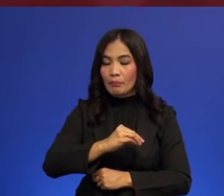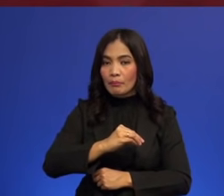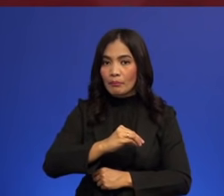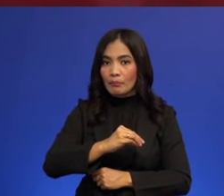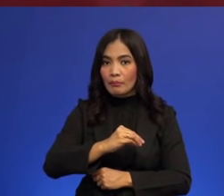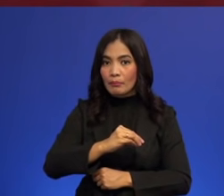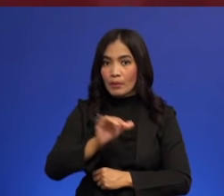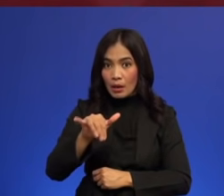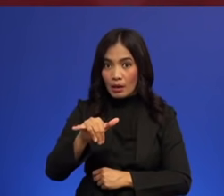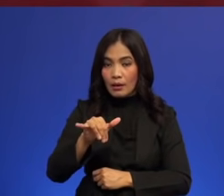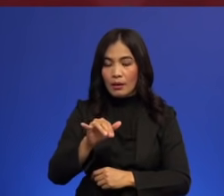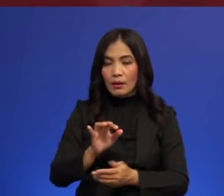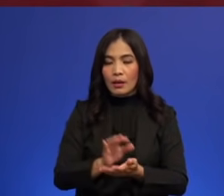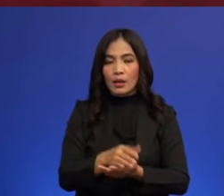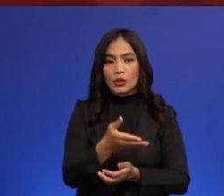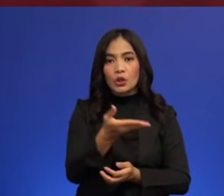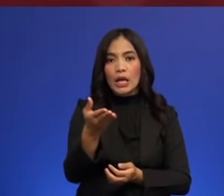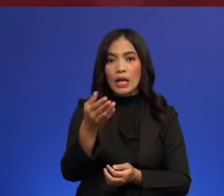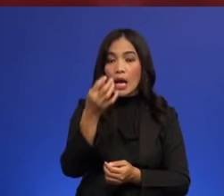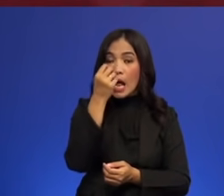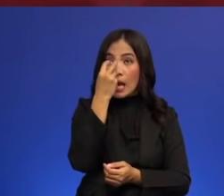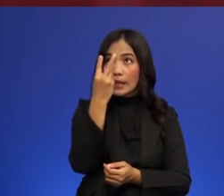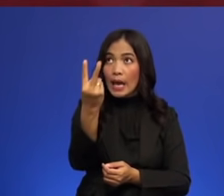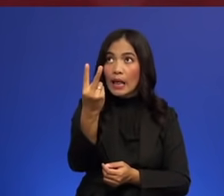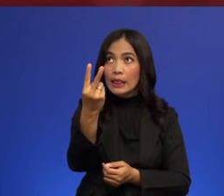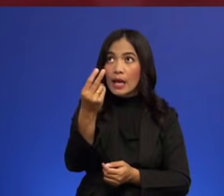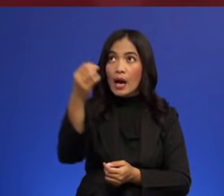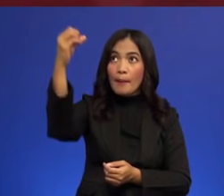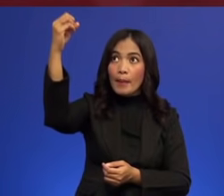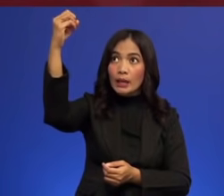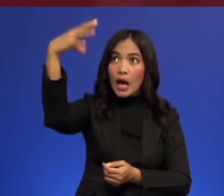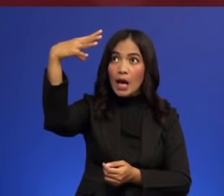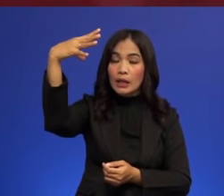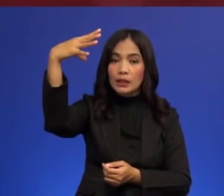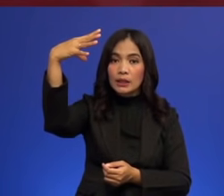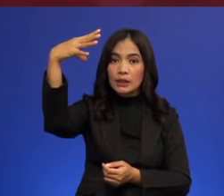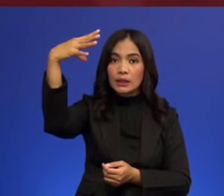Saudara, kita lihat matahari yang akan